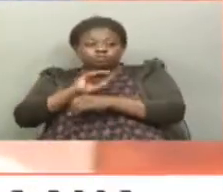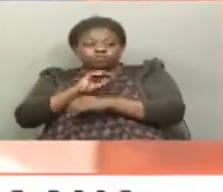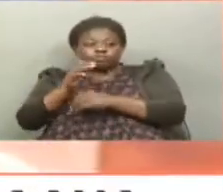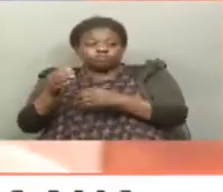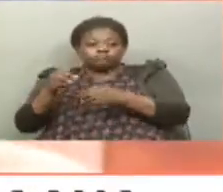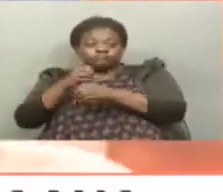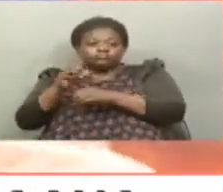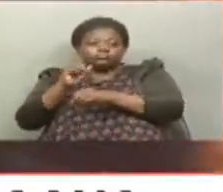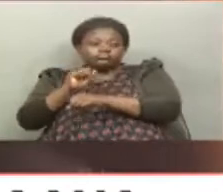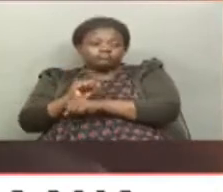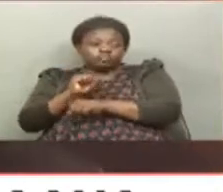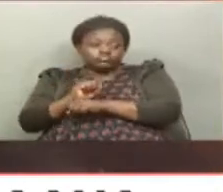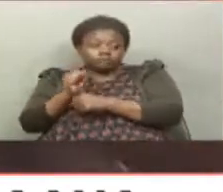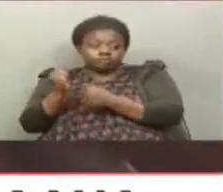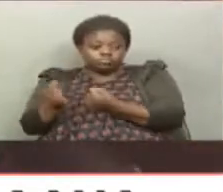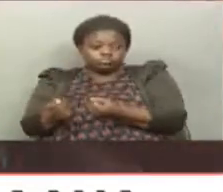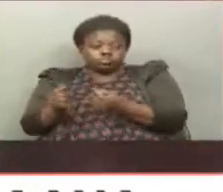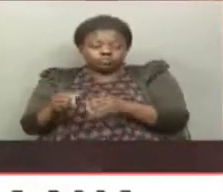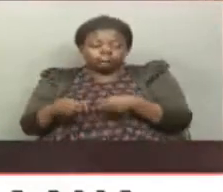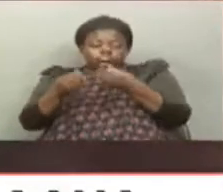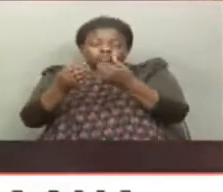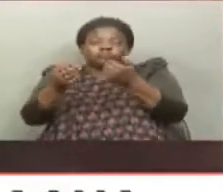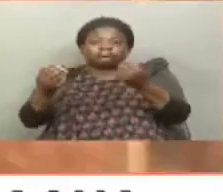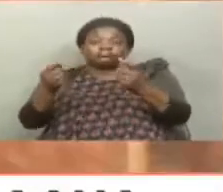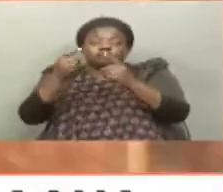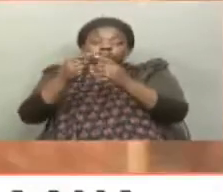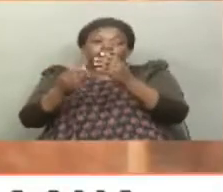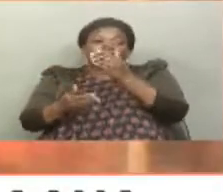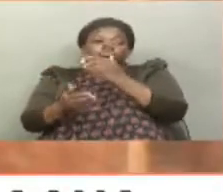okunyiikira okwekolera ate n'okuwonga abaana eri Katonda